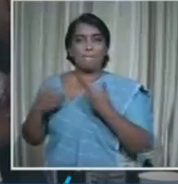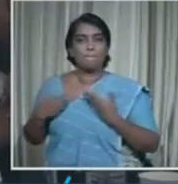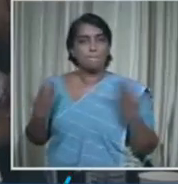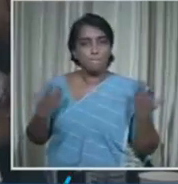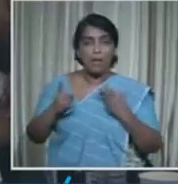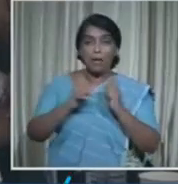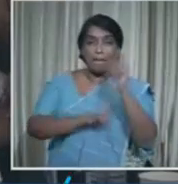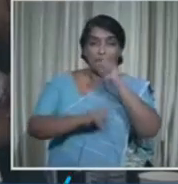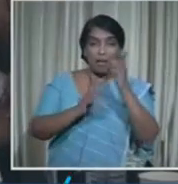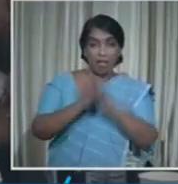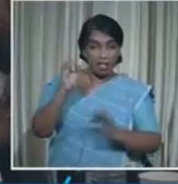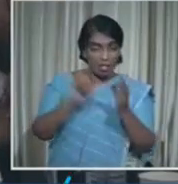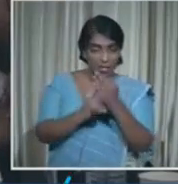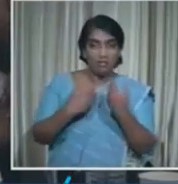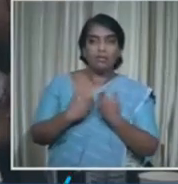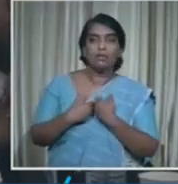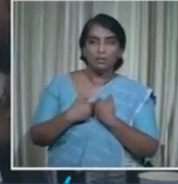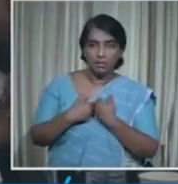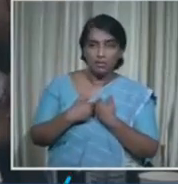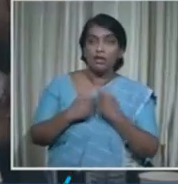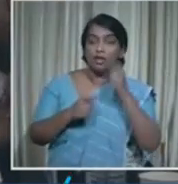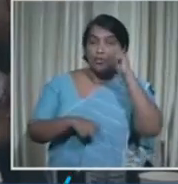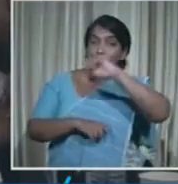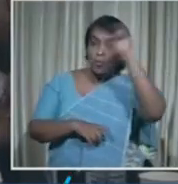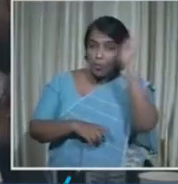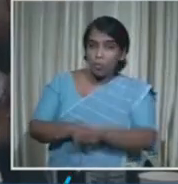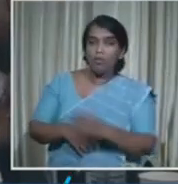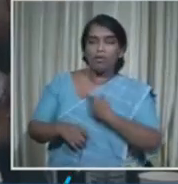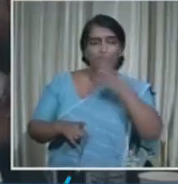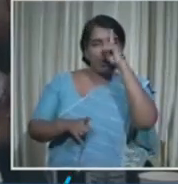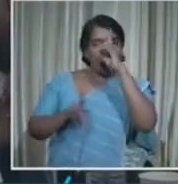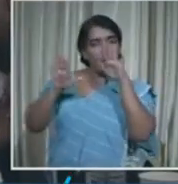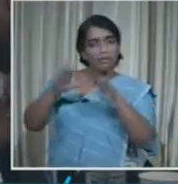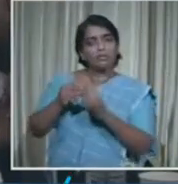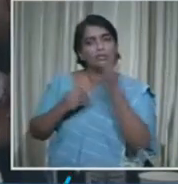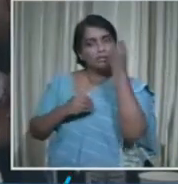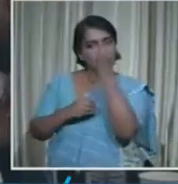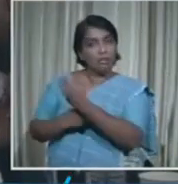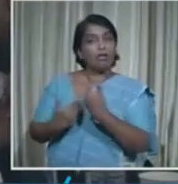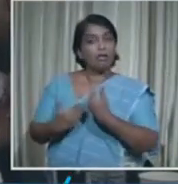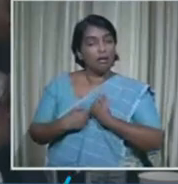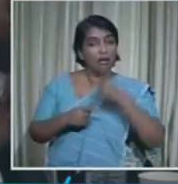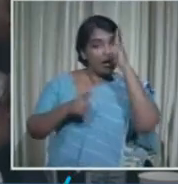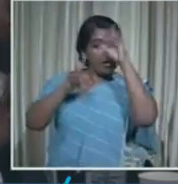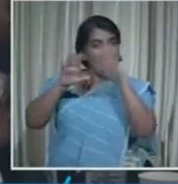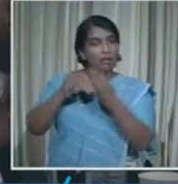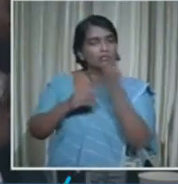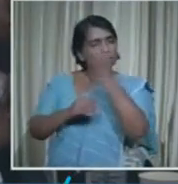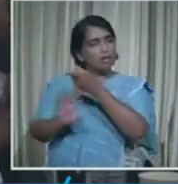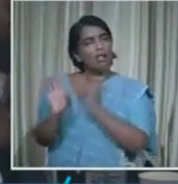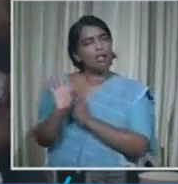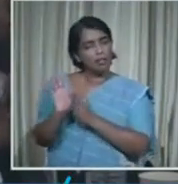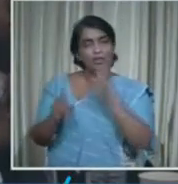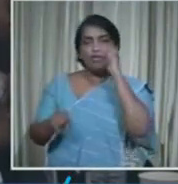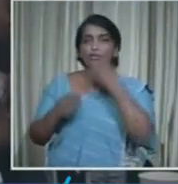පාර්ලිමේන්තු මන්ත්‍රීවරු හැටියට ජනතා ජයග්‍රහණයට අපි ආශිර්වාද කරනවා අපේ ආශිර්වාදය හැමදාම තියෙනවා